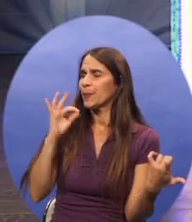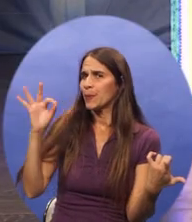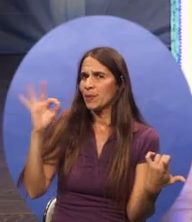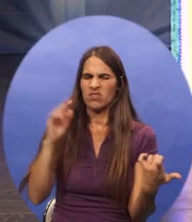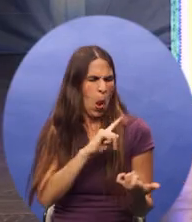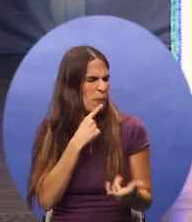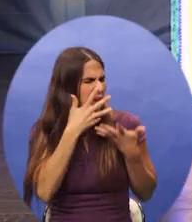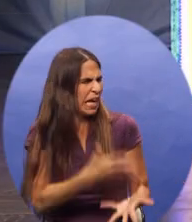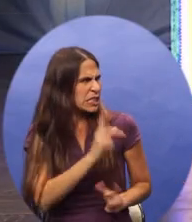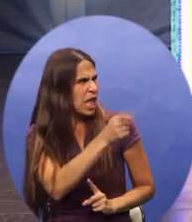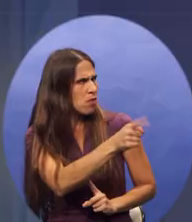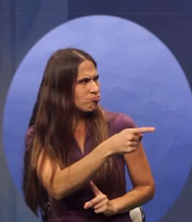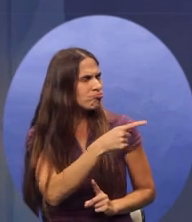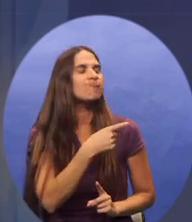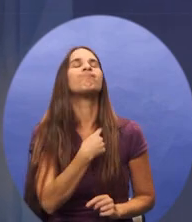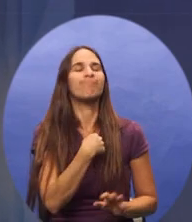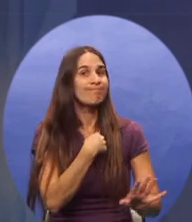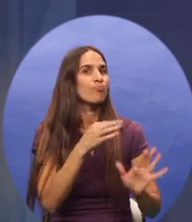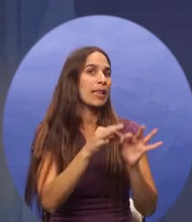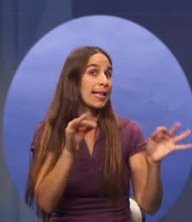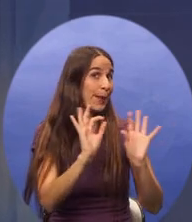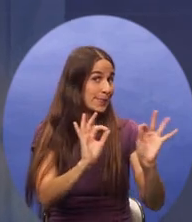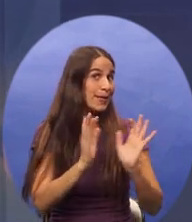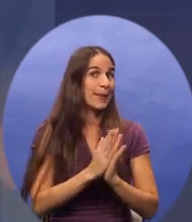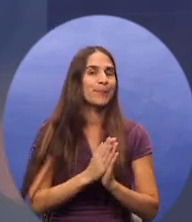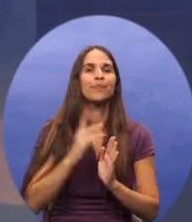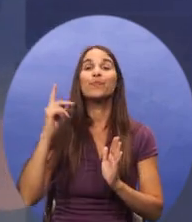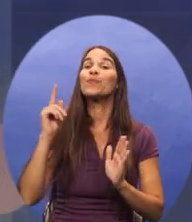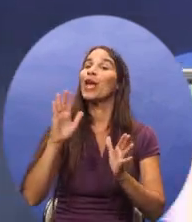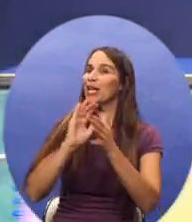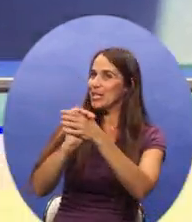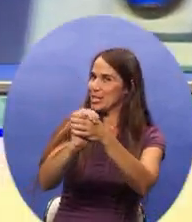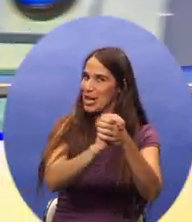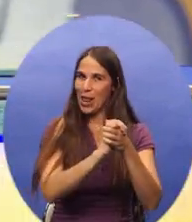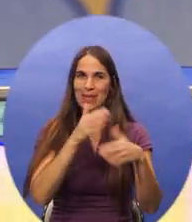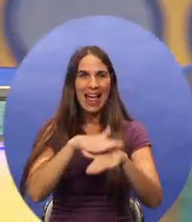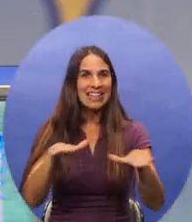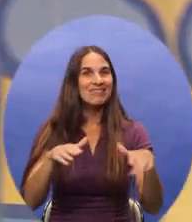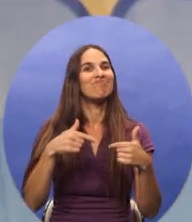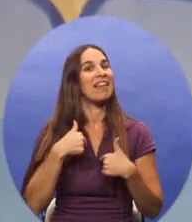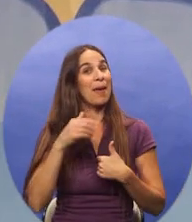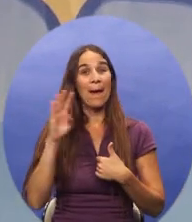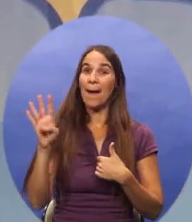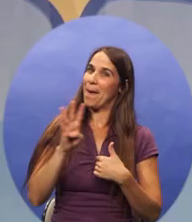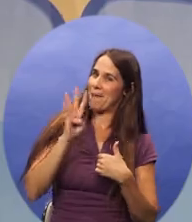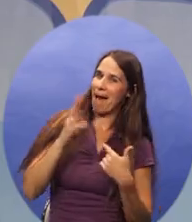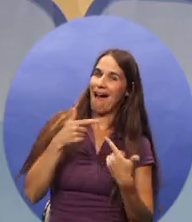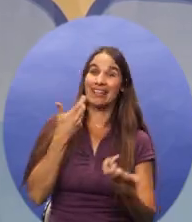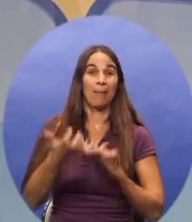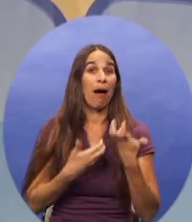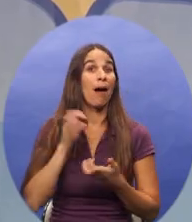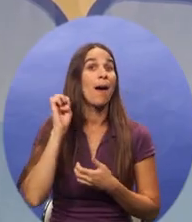לא עוברים מכסה על אוכל. טוב, אני אתחיל, בסדר. שלום לכם ילדים, כאן בח הטבח. באתי